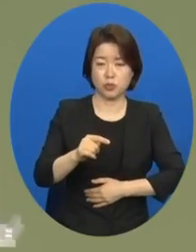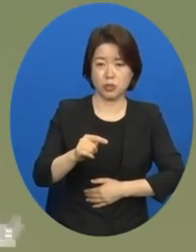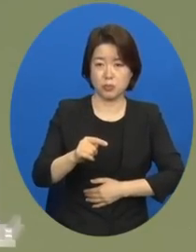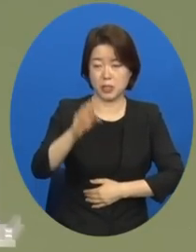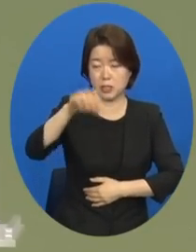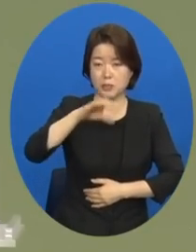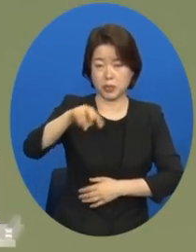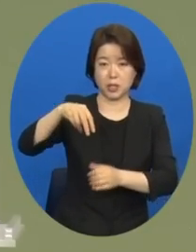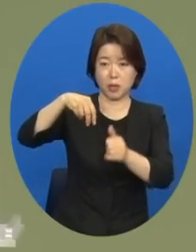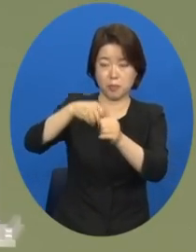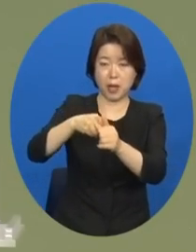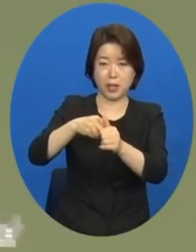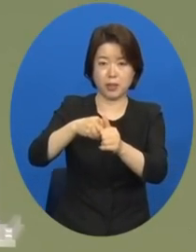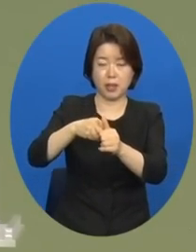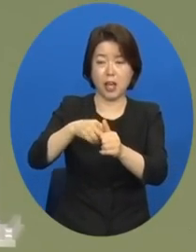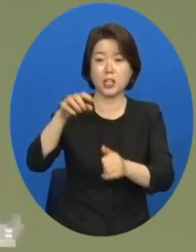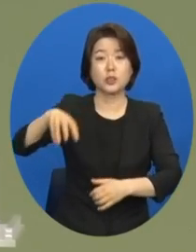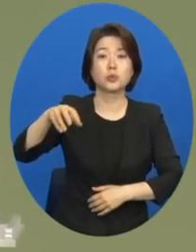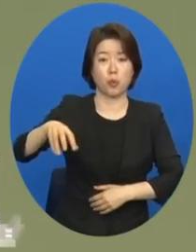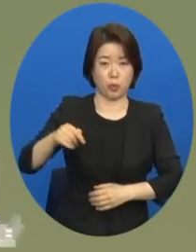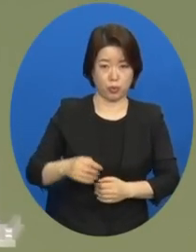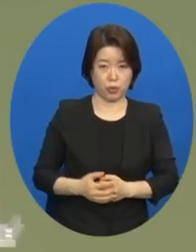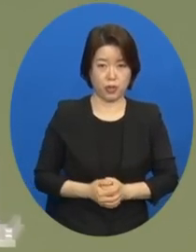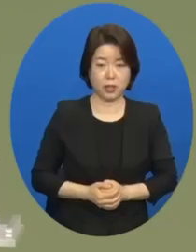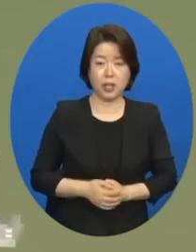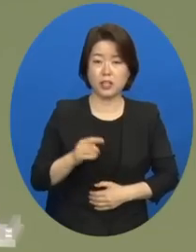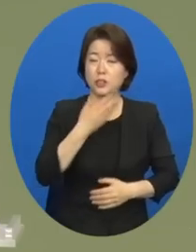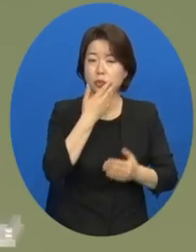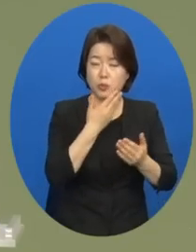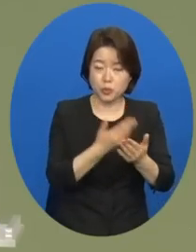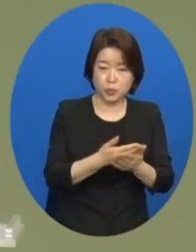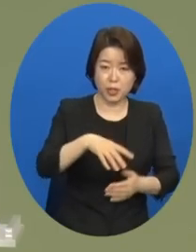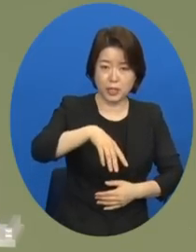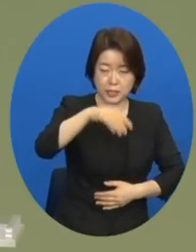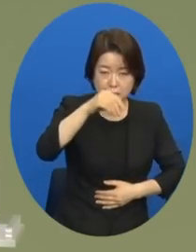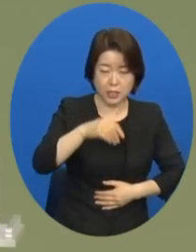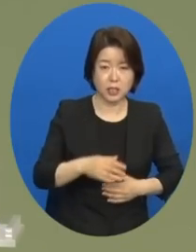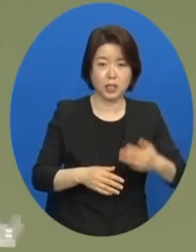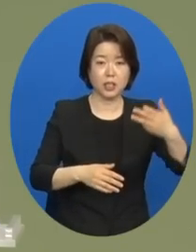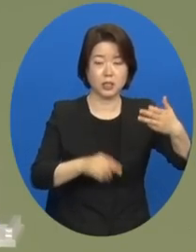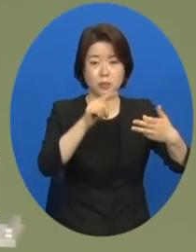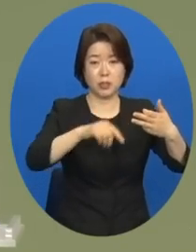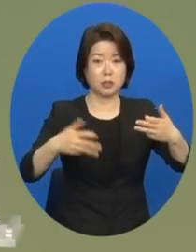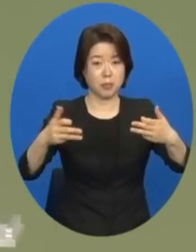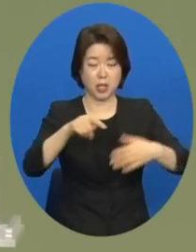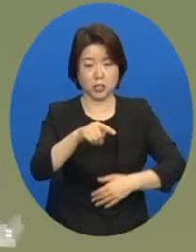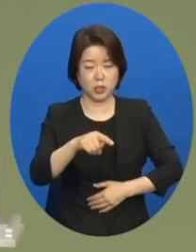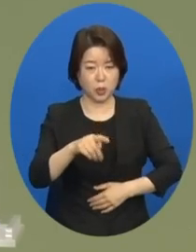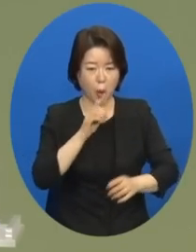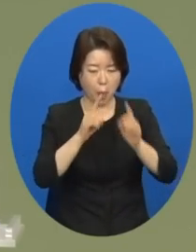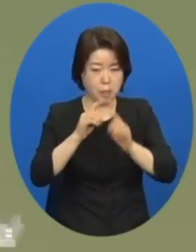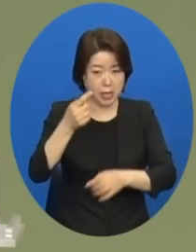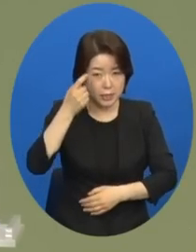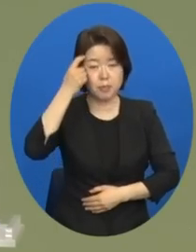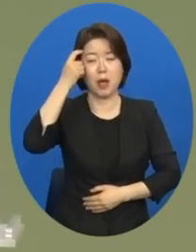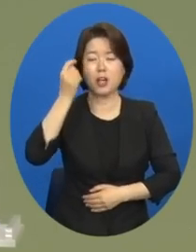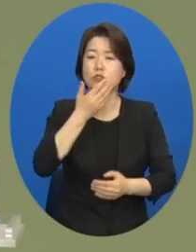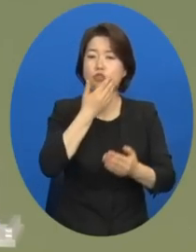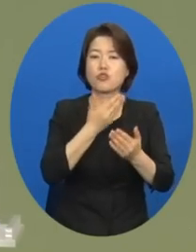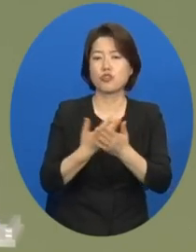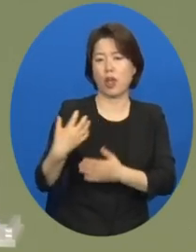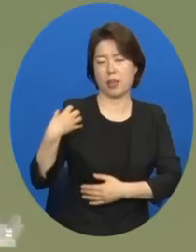아브라함에게 그 중요한 창세기 13장 18절의 약속을 상기시키는 아주 중요한 역할을 한